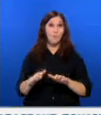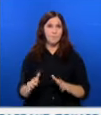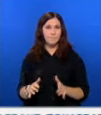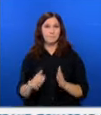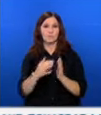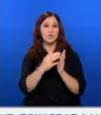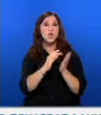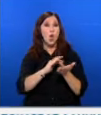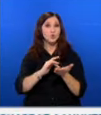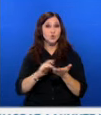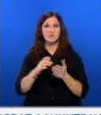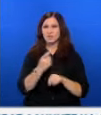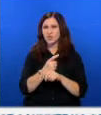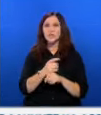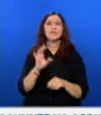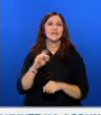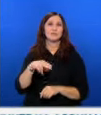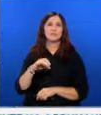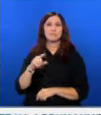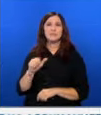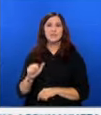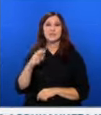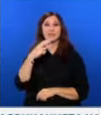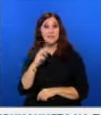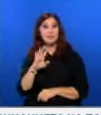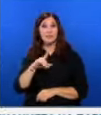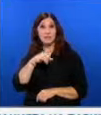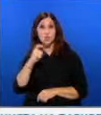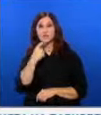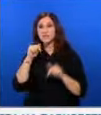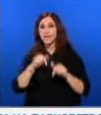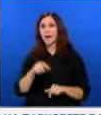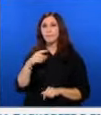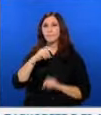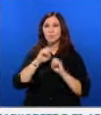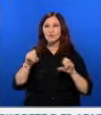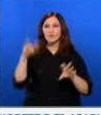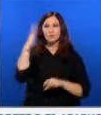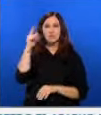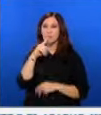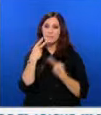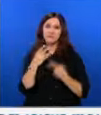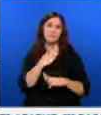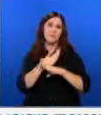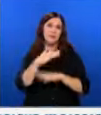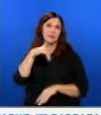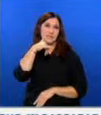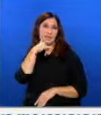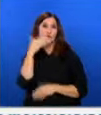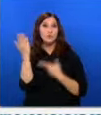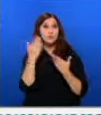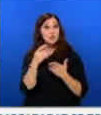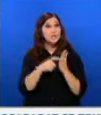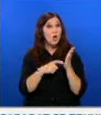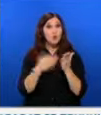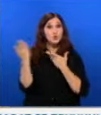час. Средно за PISA те са 30%. За сега Просветното министерство не предвижда забрана за телефоните в училище. В